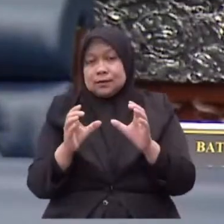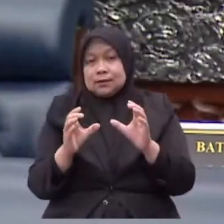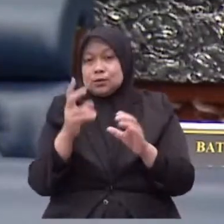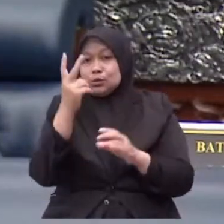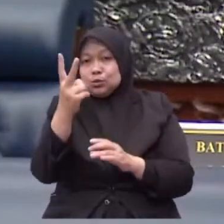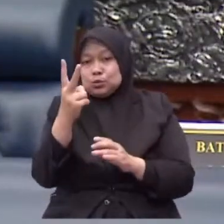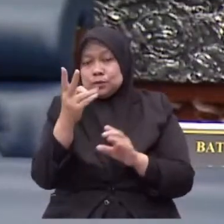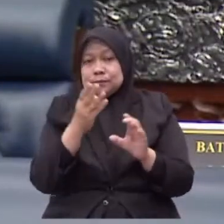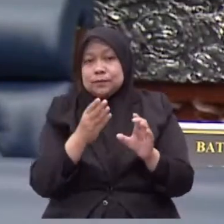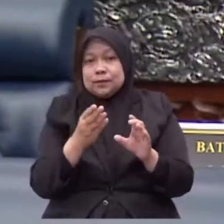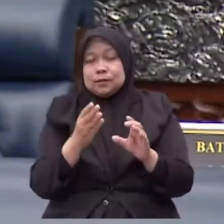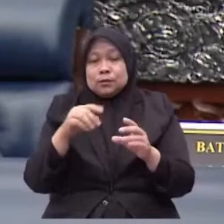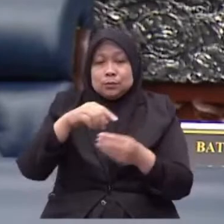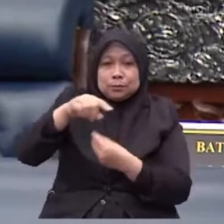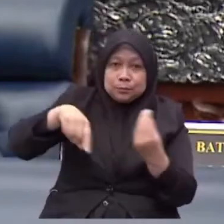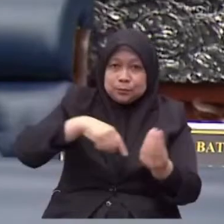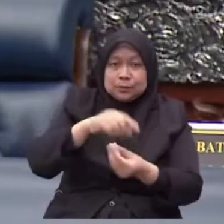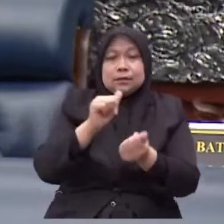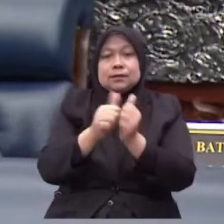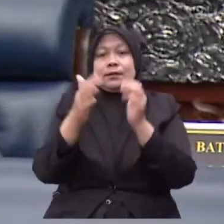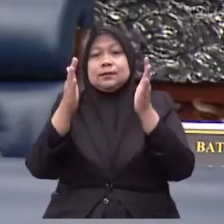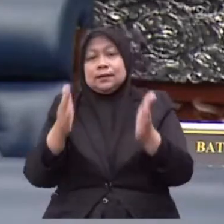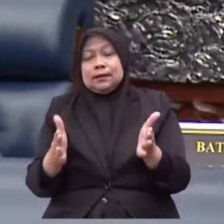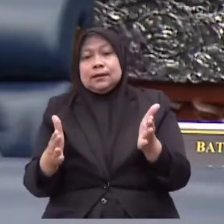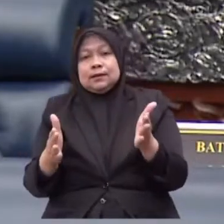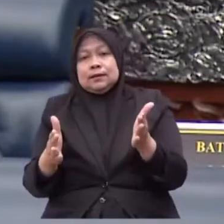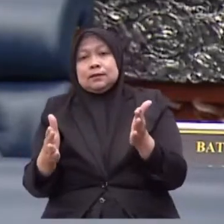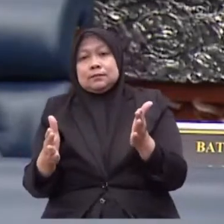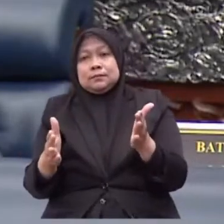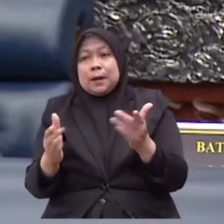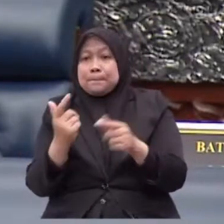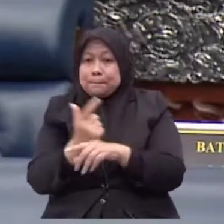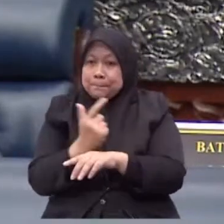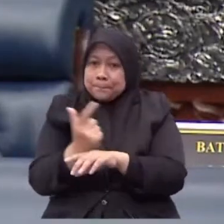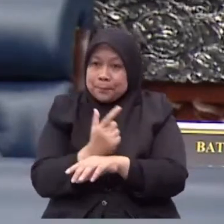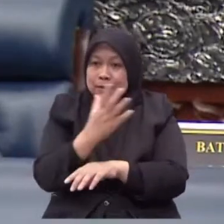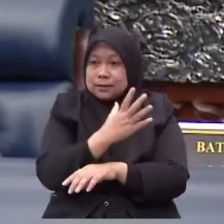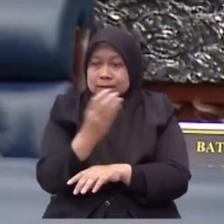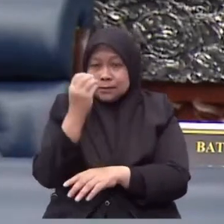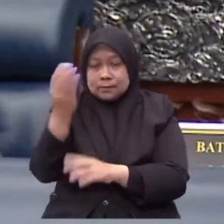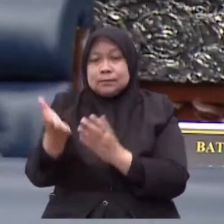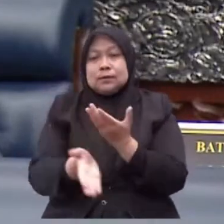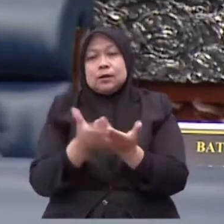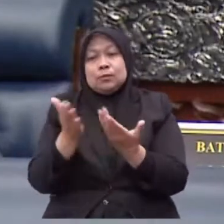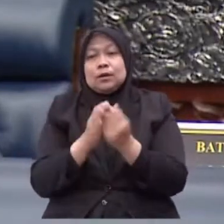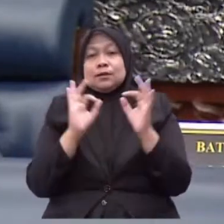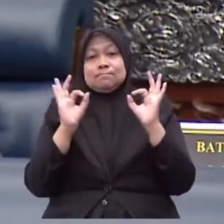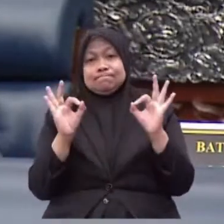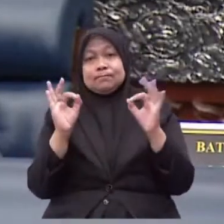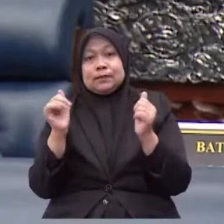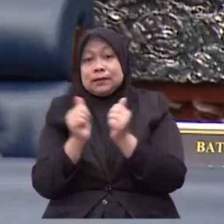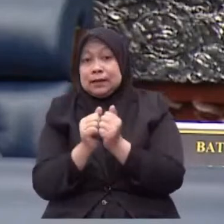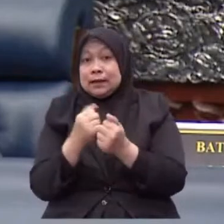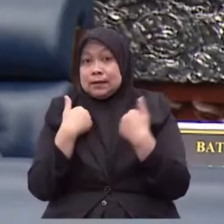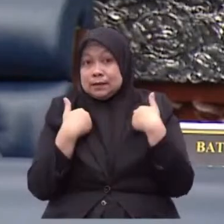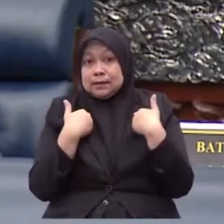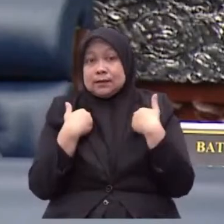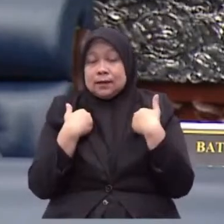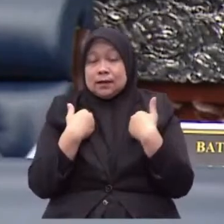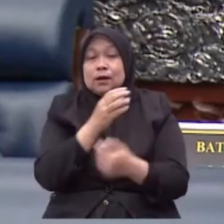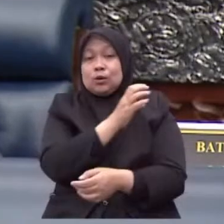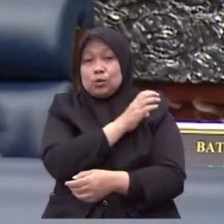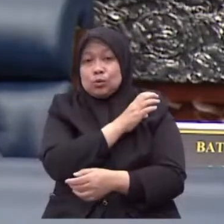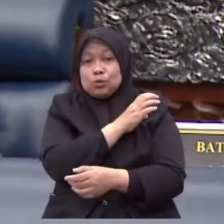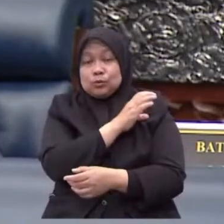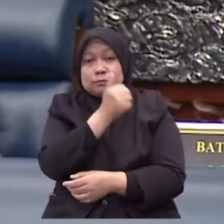dua cycle Olympic untuk bantu atlet kita berlatih dan mendapatkan infrastruktur yang mencukupi dengan adanya coach